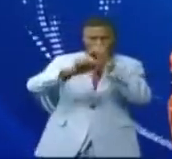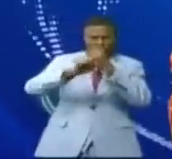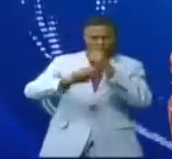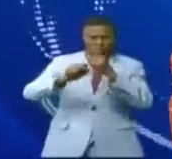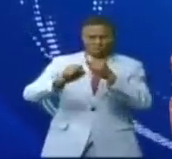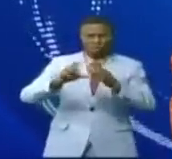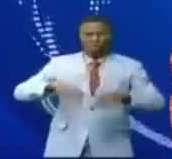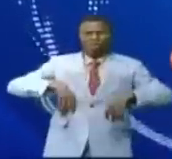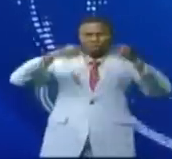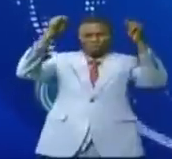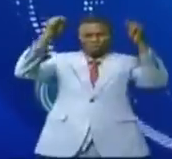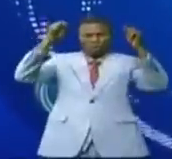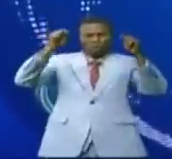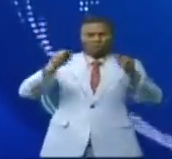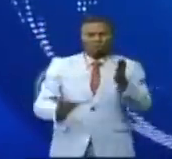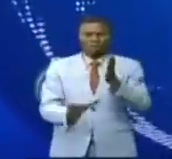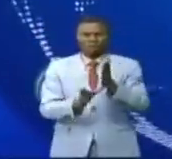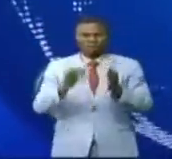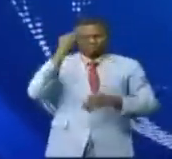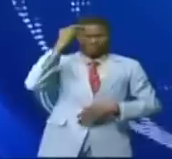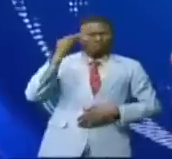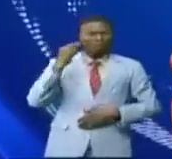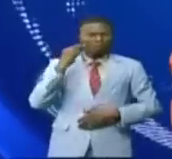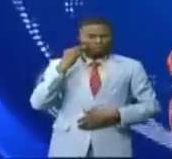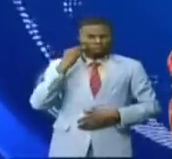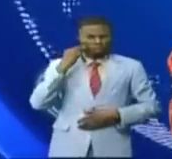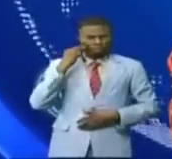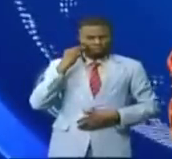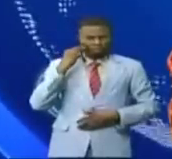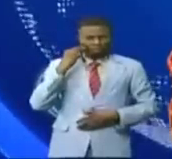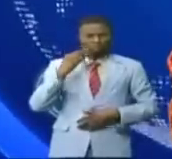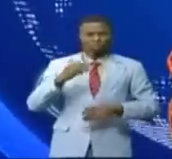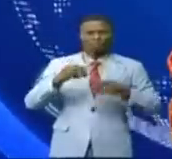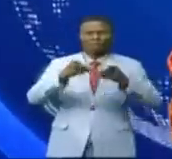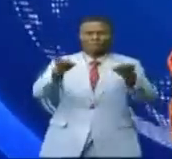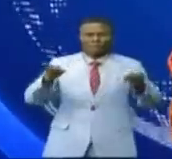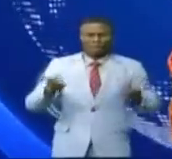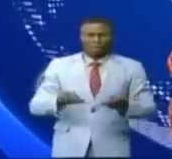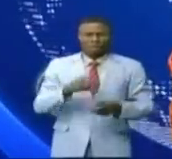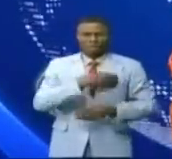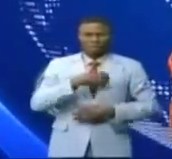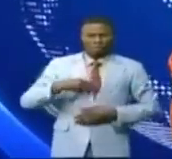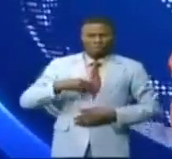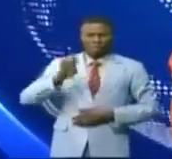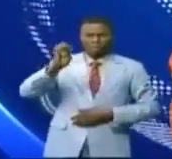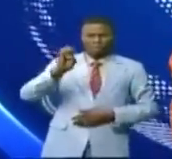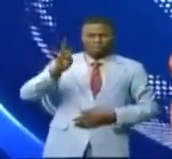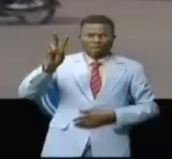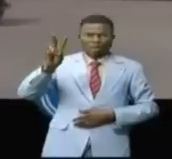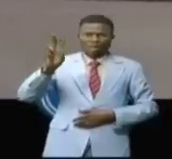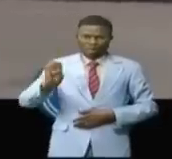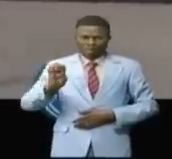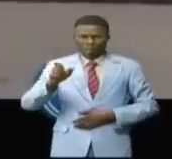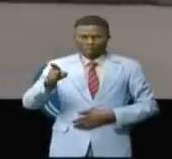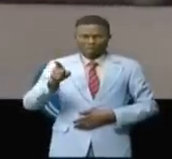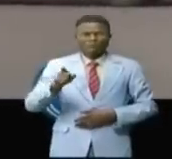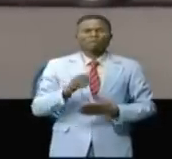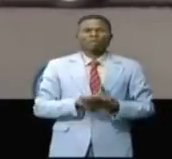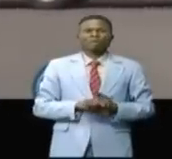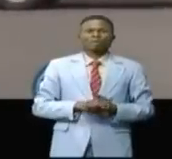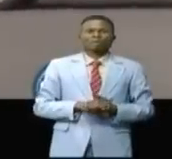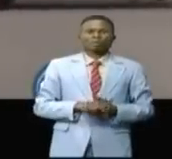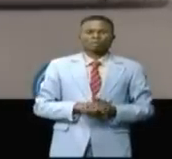de la vice premier ministre ministre de l'environnement sève bailly bandé si mal de dos pour